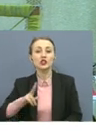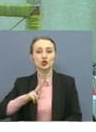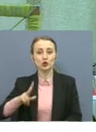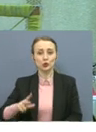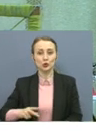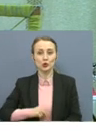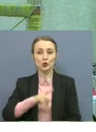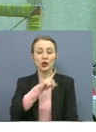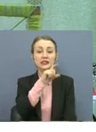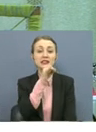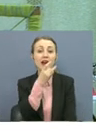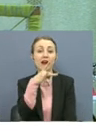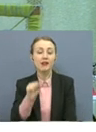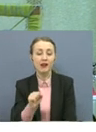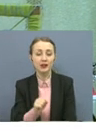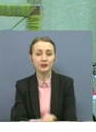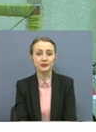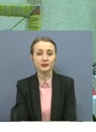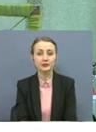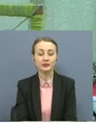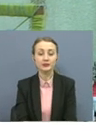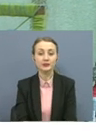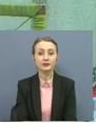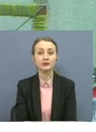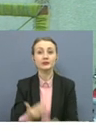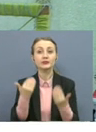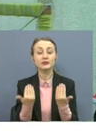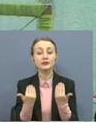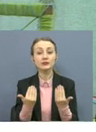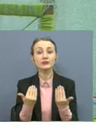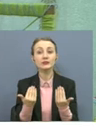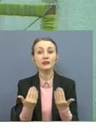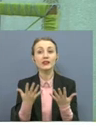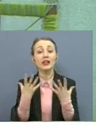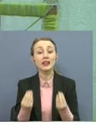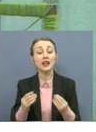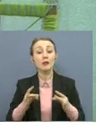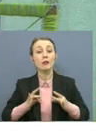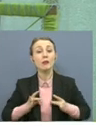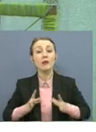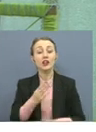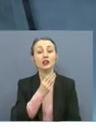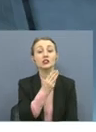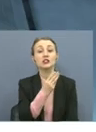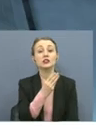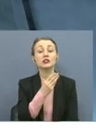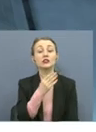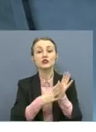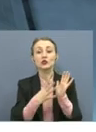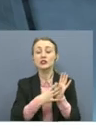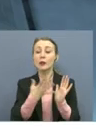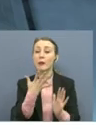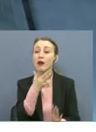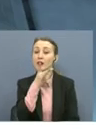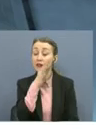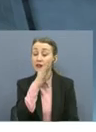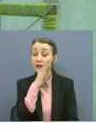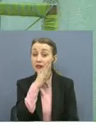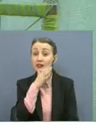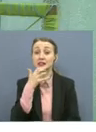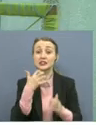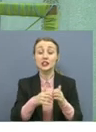мектеп музей ашыватыр. Соған біз өте ризамыз. 20 жыл өтті әкеміз